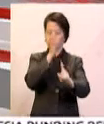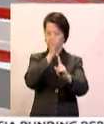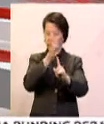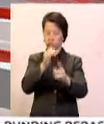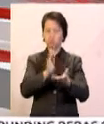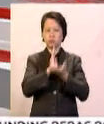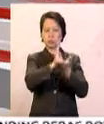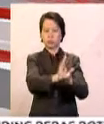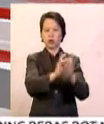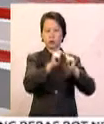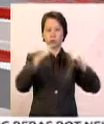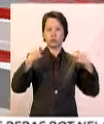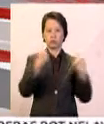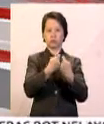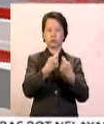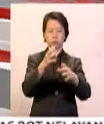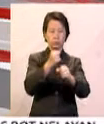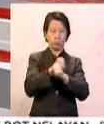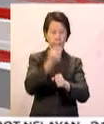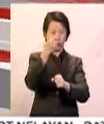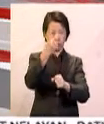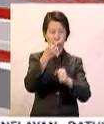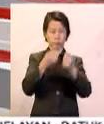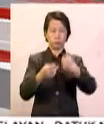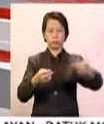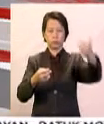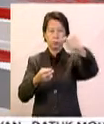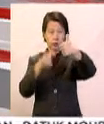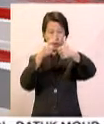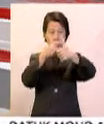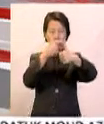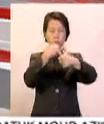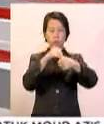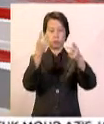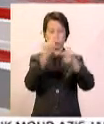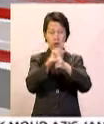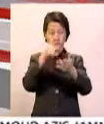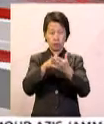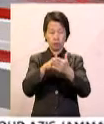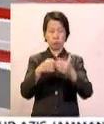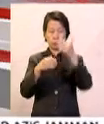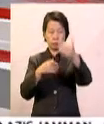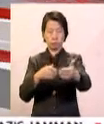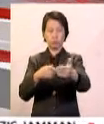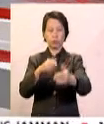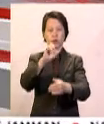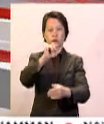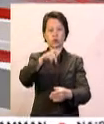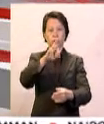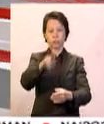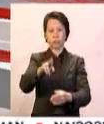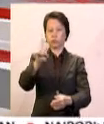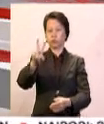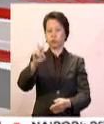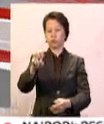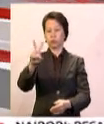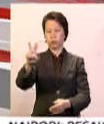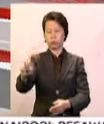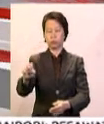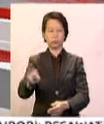untuk membantu pasukan memburu dua kedudukan teratas Liga Premier musim ini dan mara ke Liga Super musim